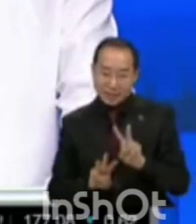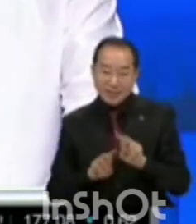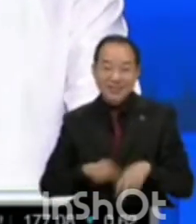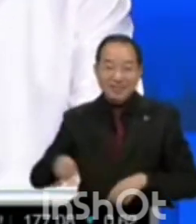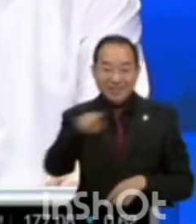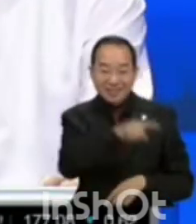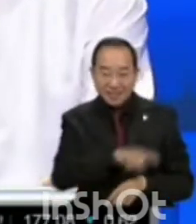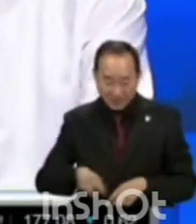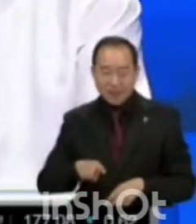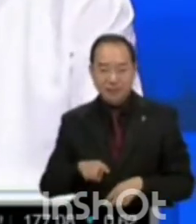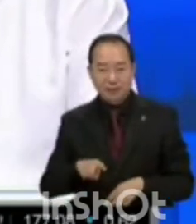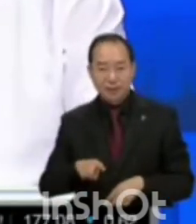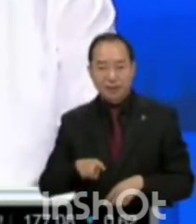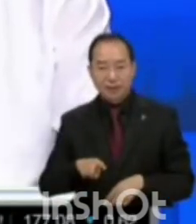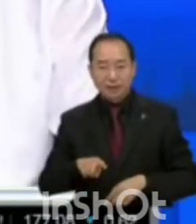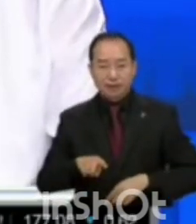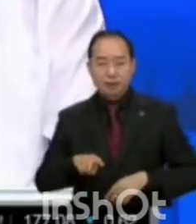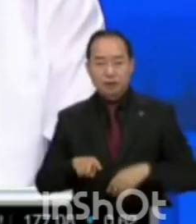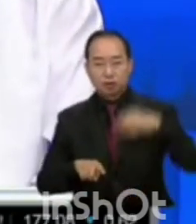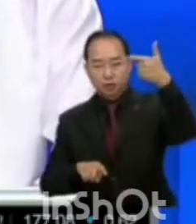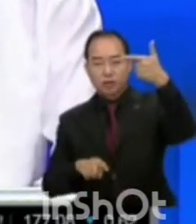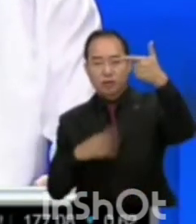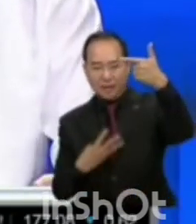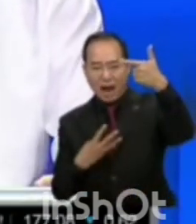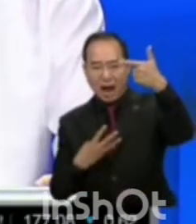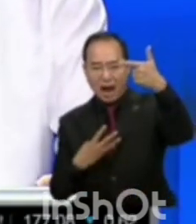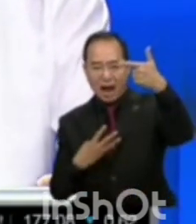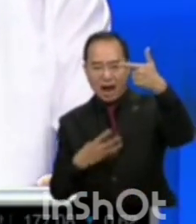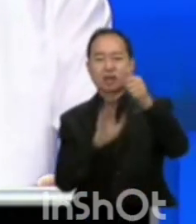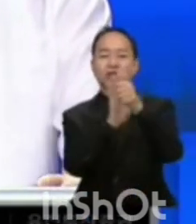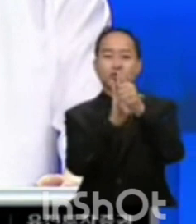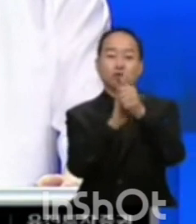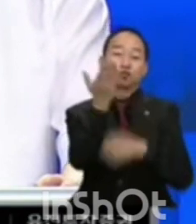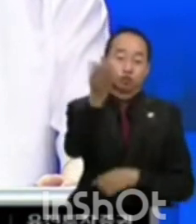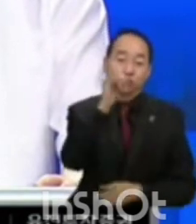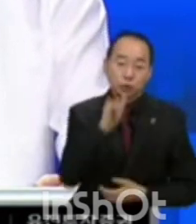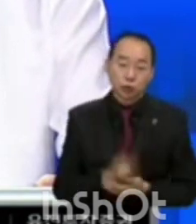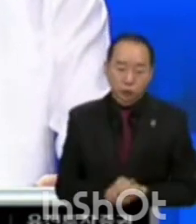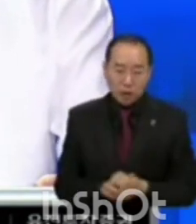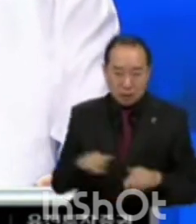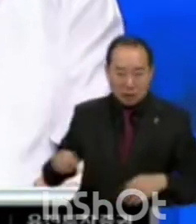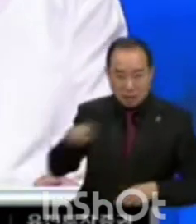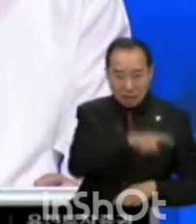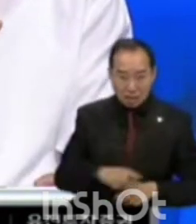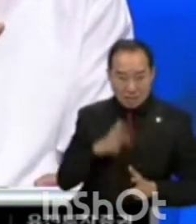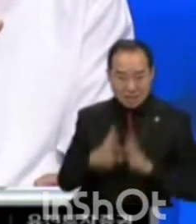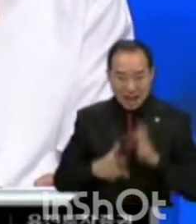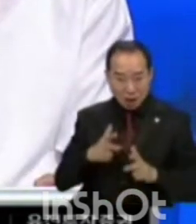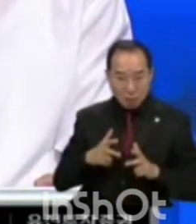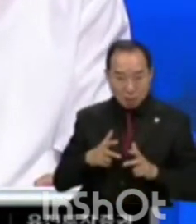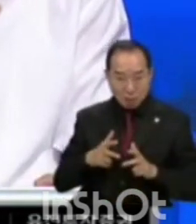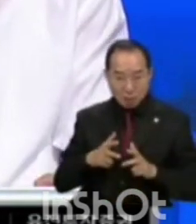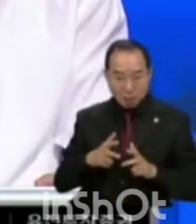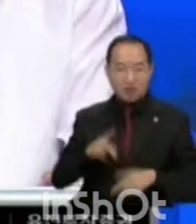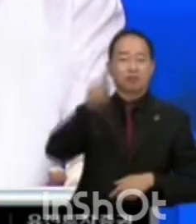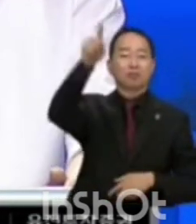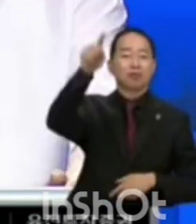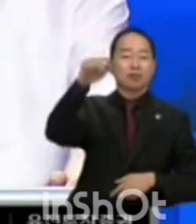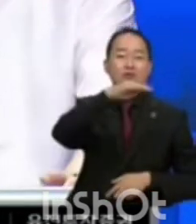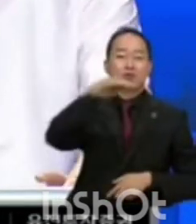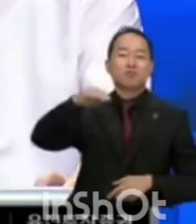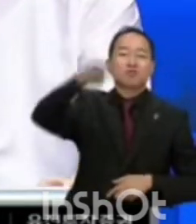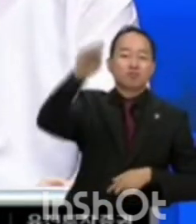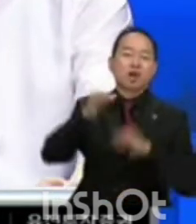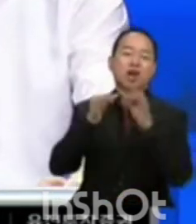그리고 저희가 북부 지역의 산업 배치나 이런 데 적극적인 지원을 해서 남부의 산단 개발 이익을 북부에 투자하는 뭐 이런 여러 가지 방식들을